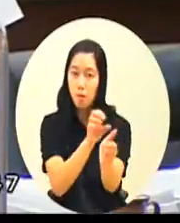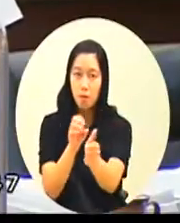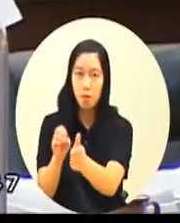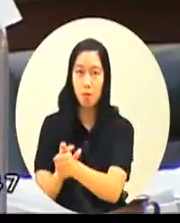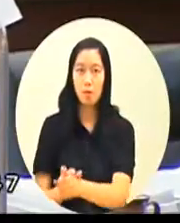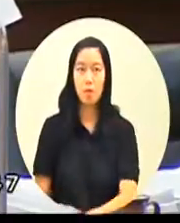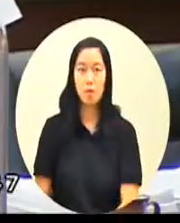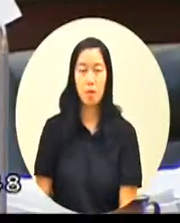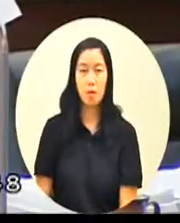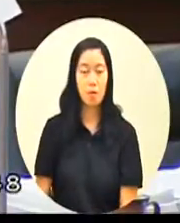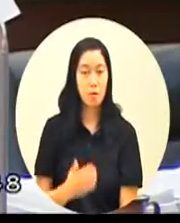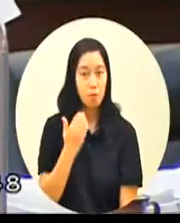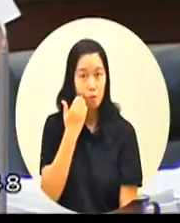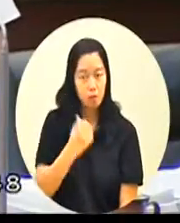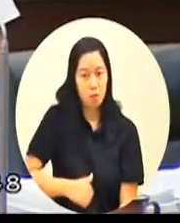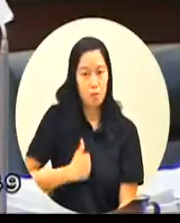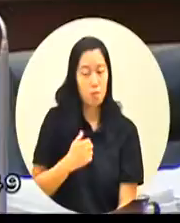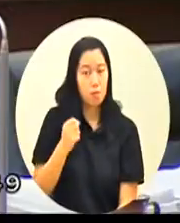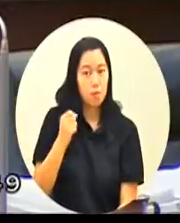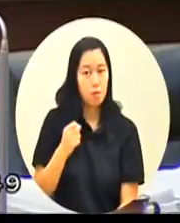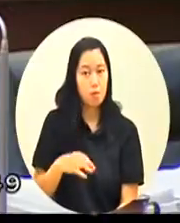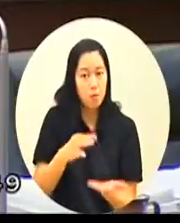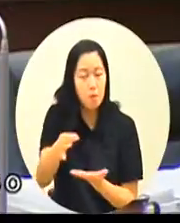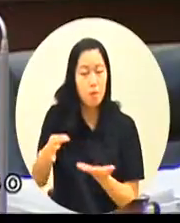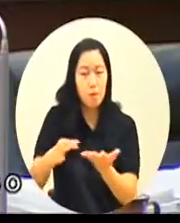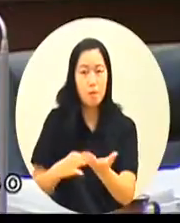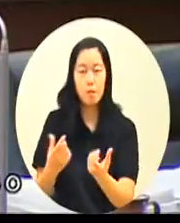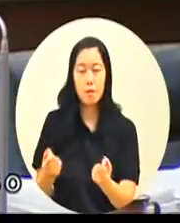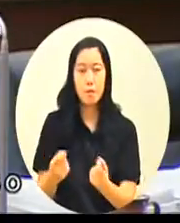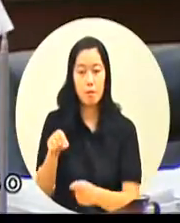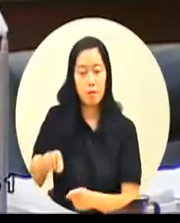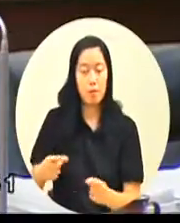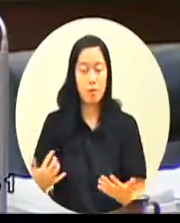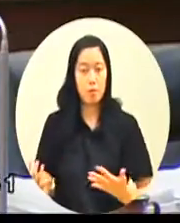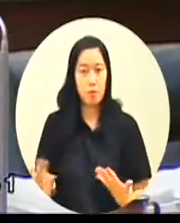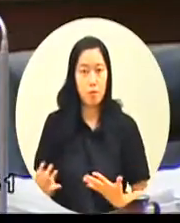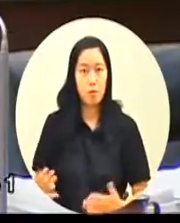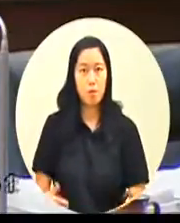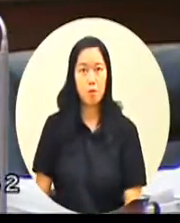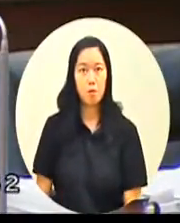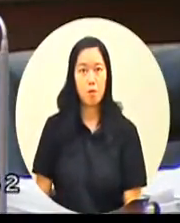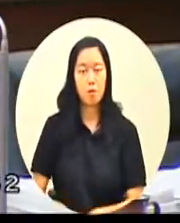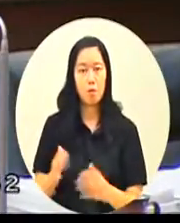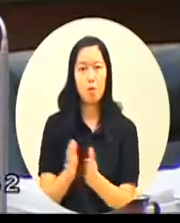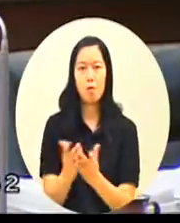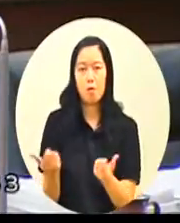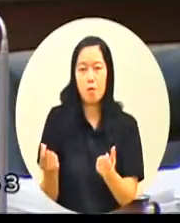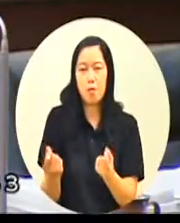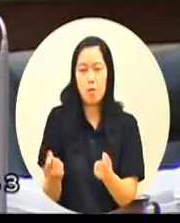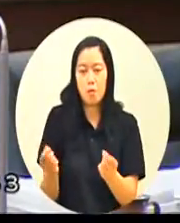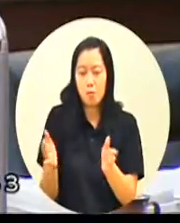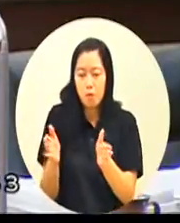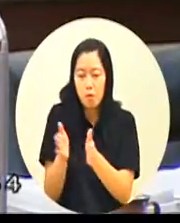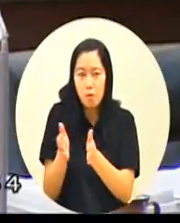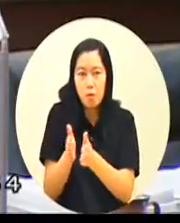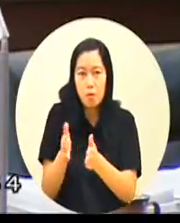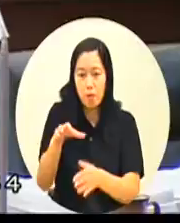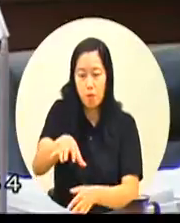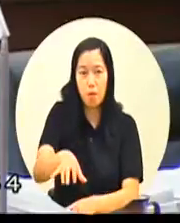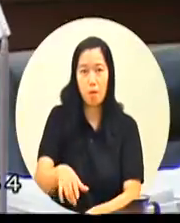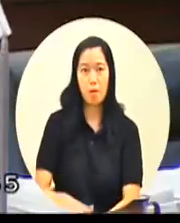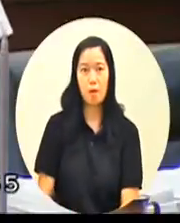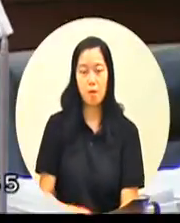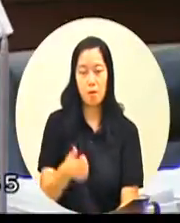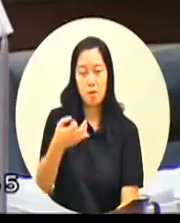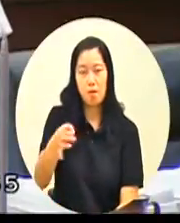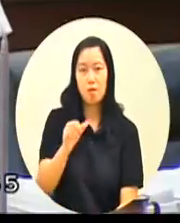啊，你若真正要买，还是你要买？因为这部分其实都没有几名，都是麒麟地，当然他也没有什么钱